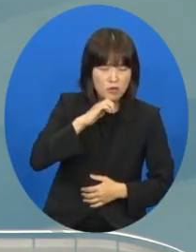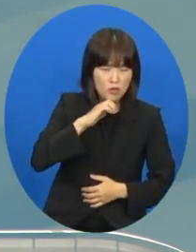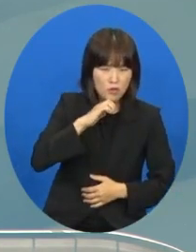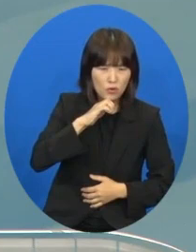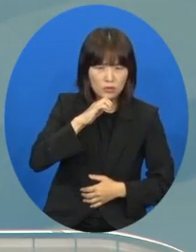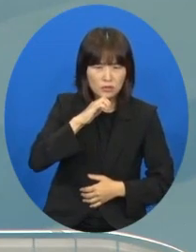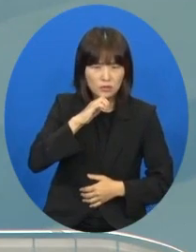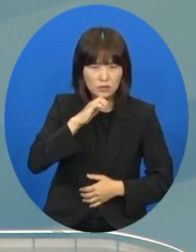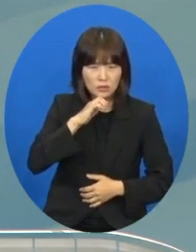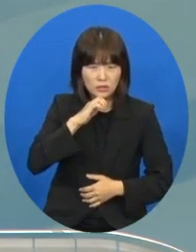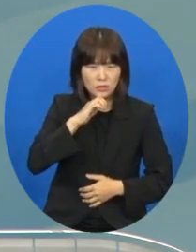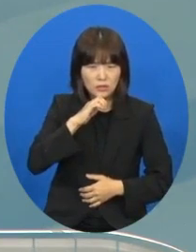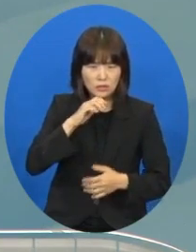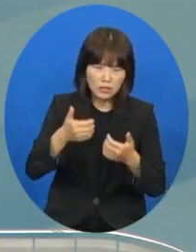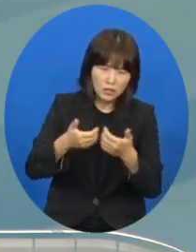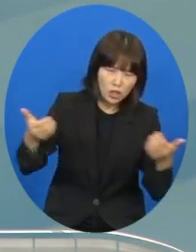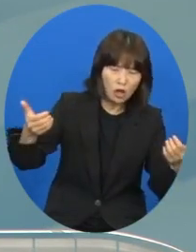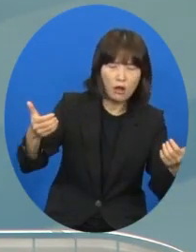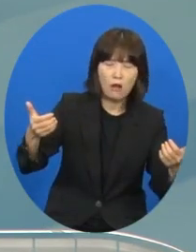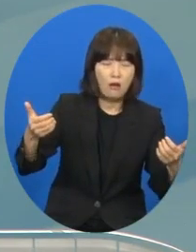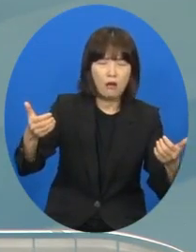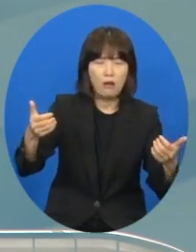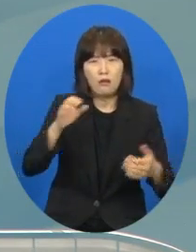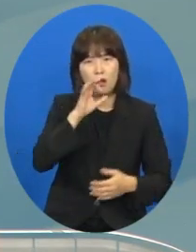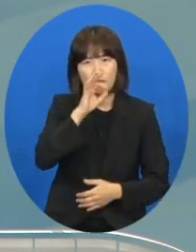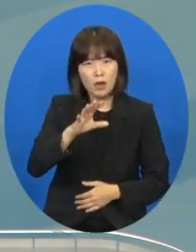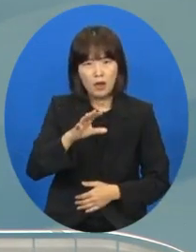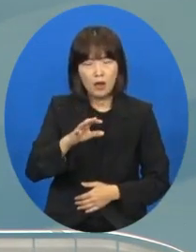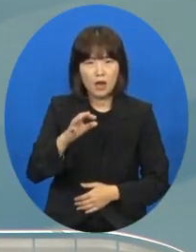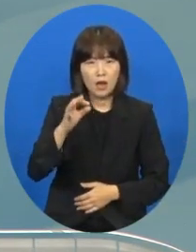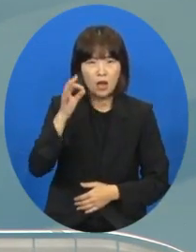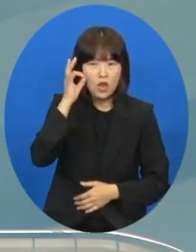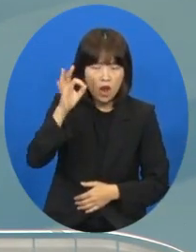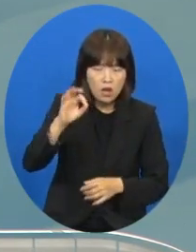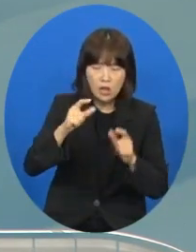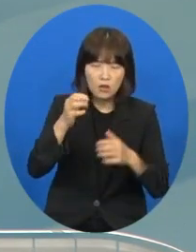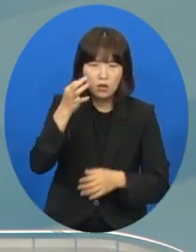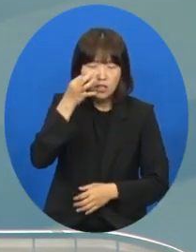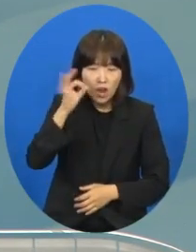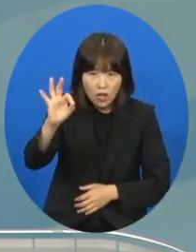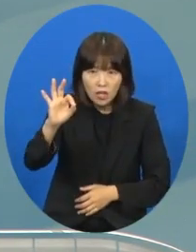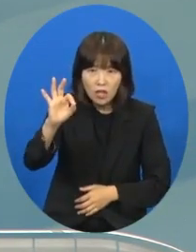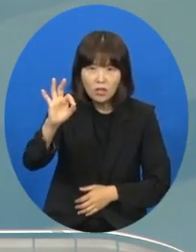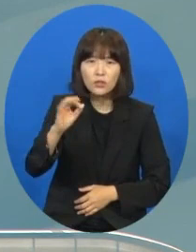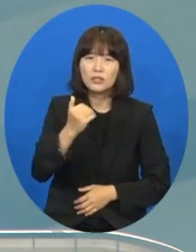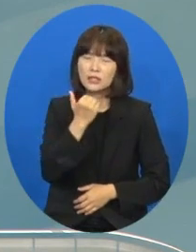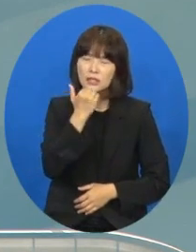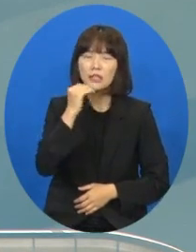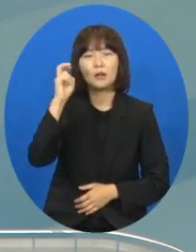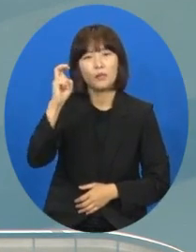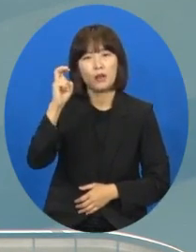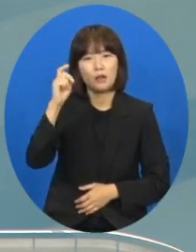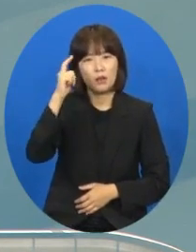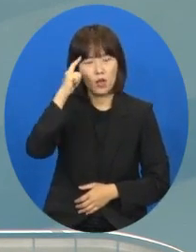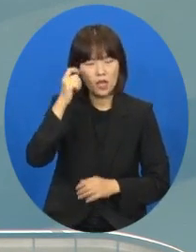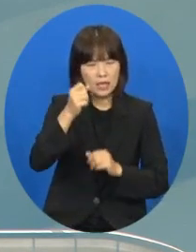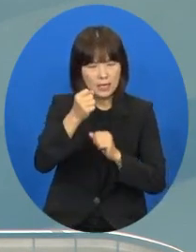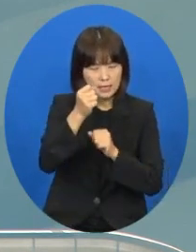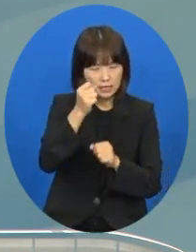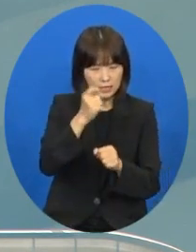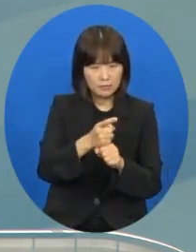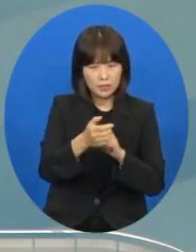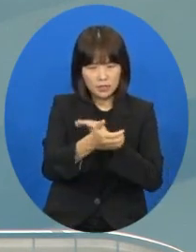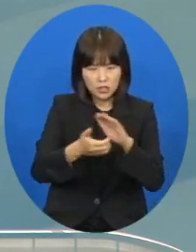없었어요. 열흘이 아니고 열 달이어도 베드로는 기다렸을 거예요. 왜? 너무 끔찍한 실패를